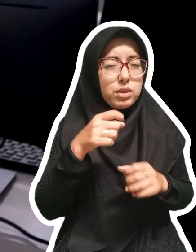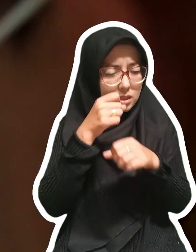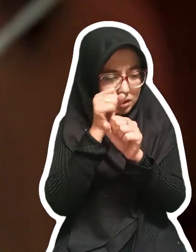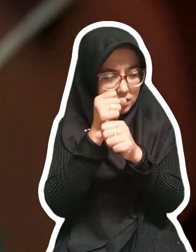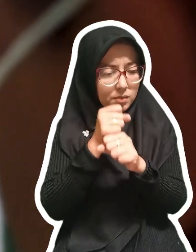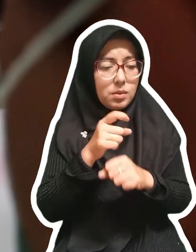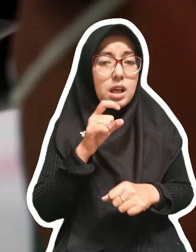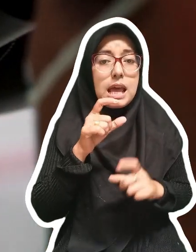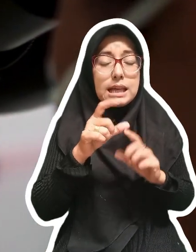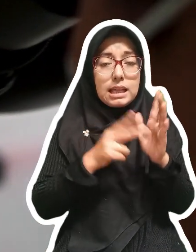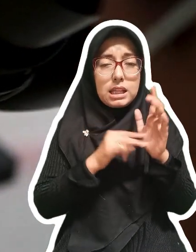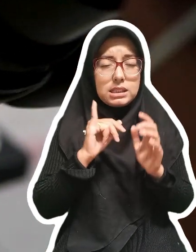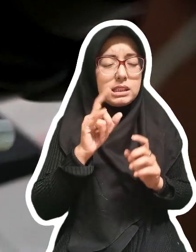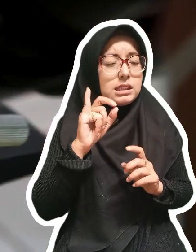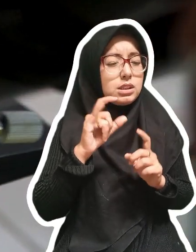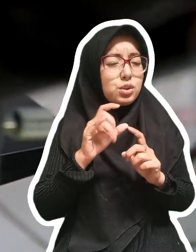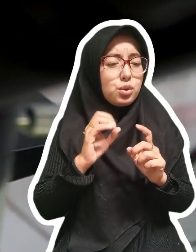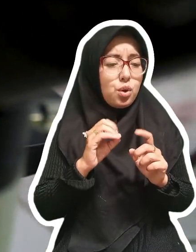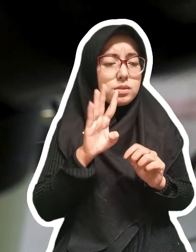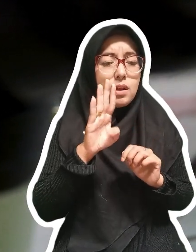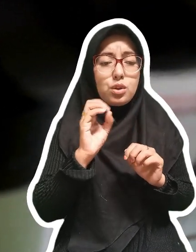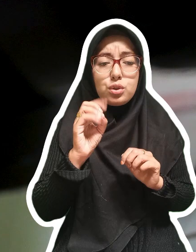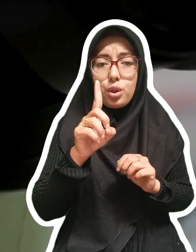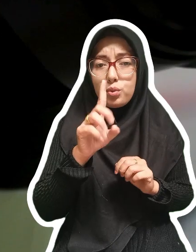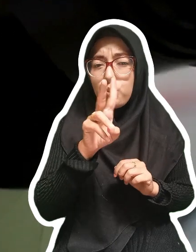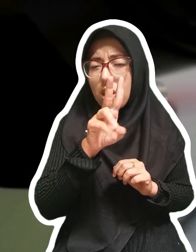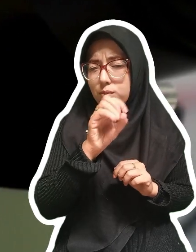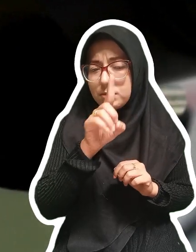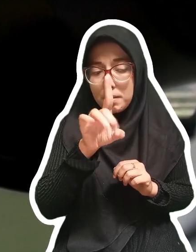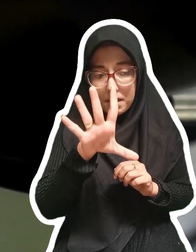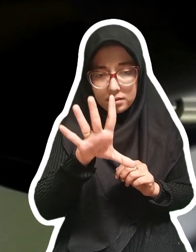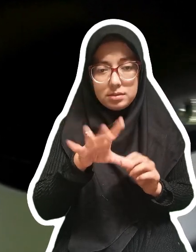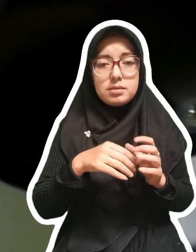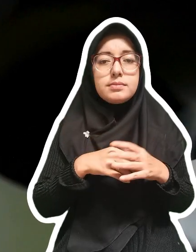17025-2017, Manajemen Laboratori SNI ISO